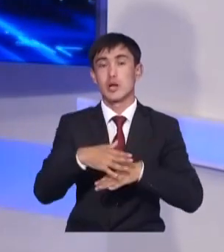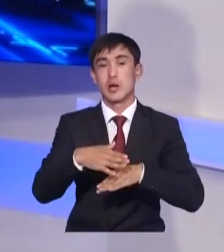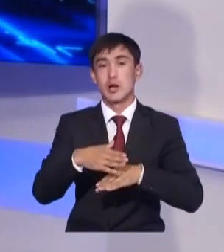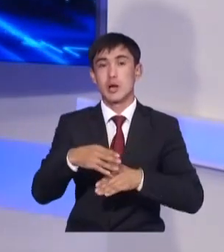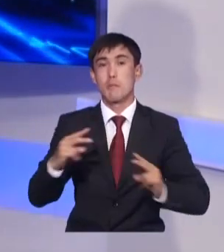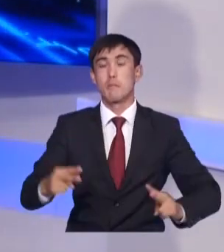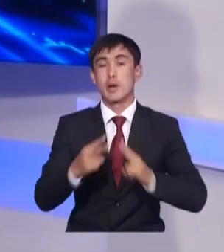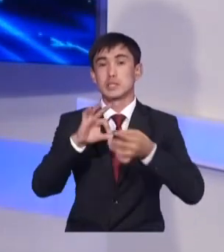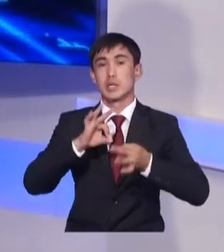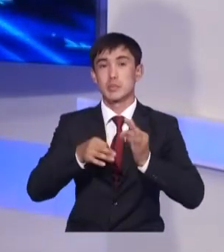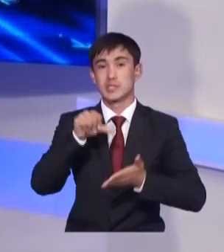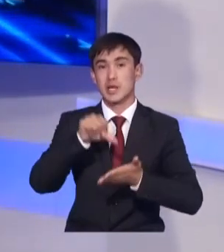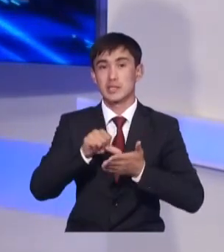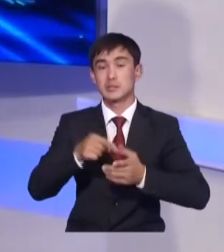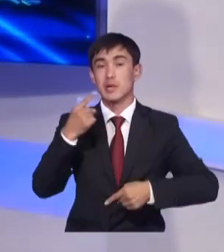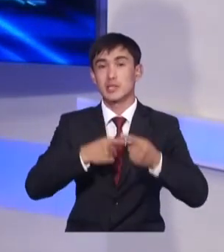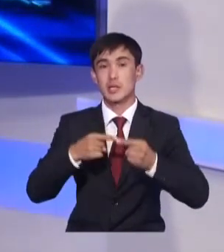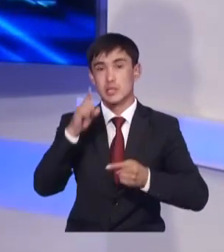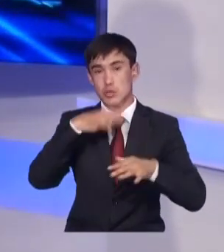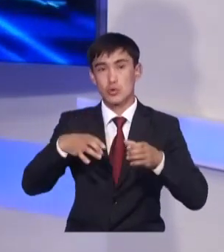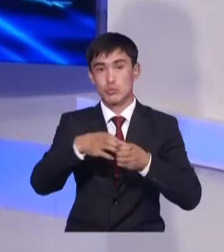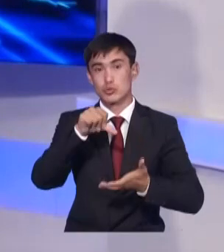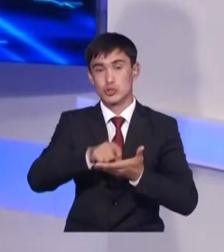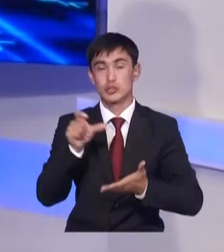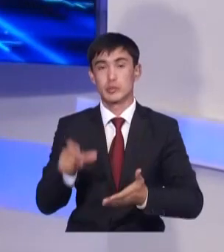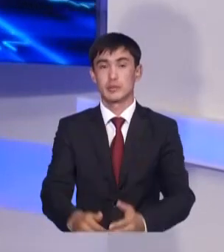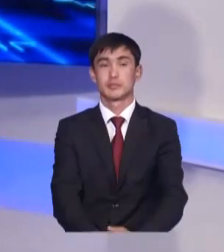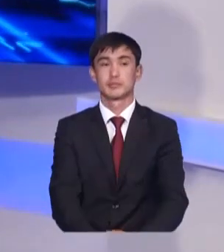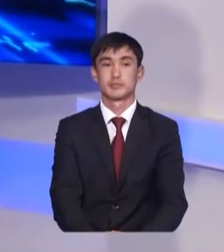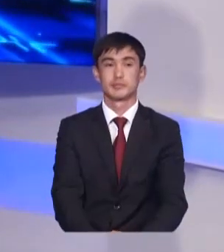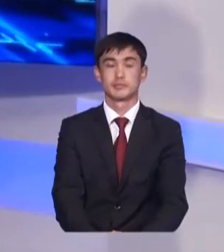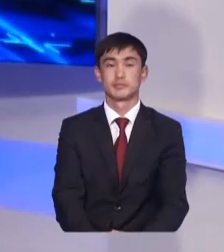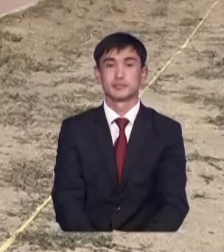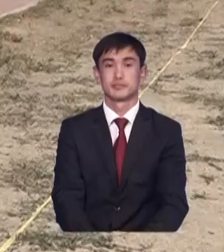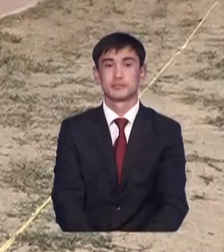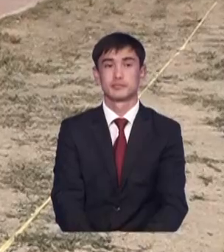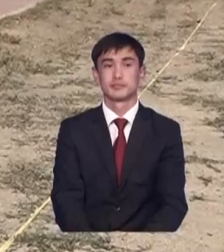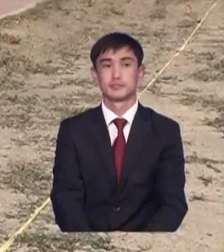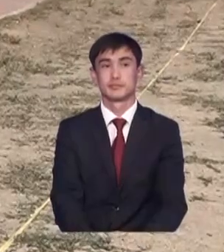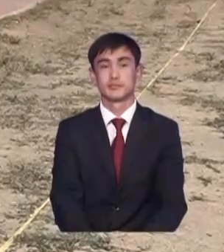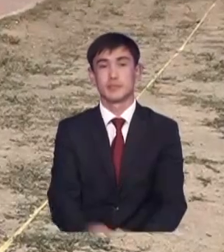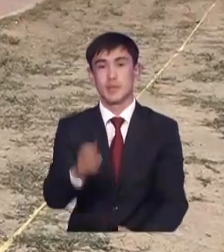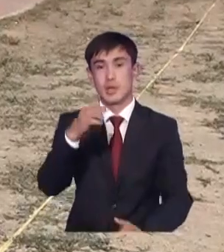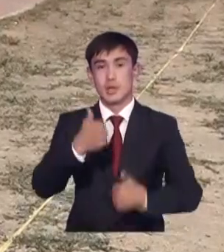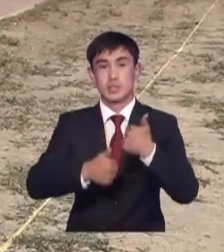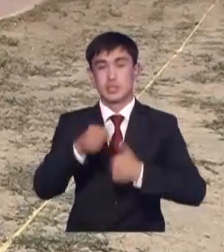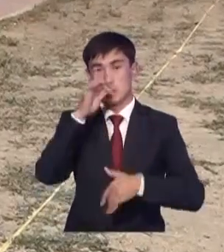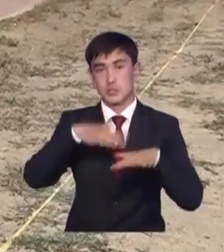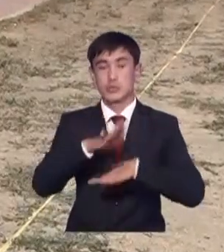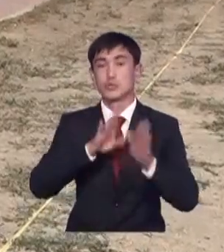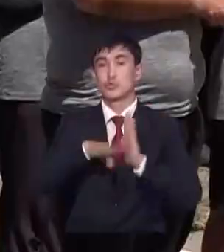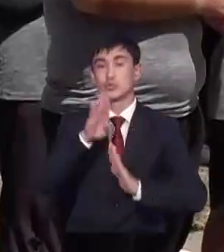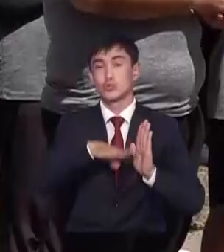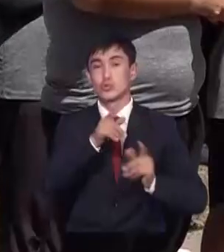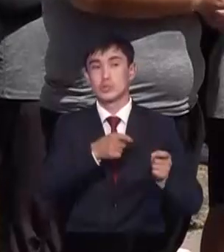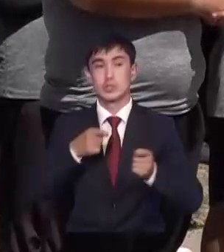Қатарында Париж олимпиадасына қатысып қайтқан ел құрамасының мүшелері де бар. Ел біріншілігіне еліміздің өздік деген